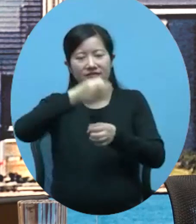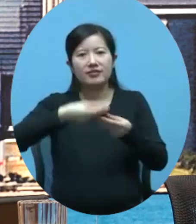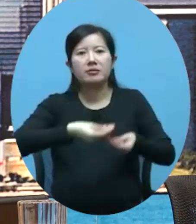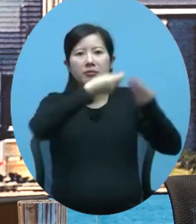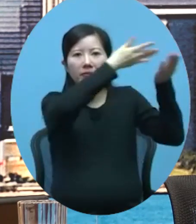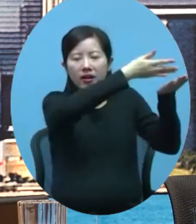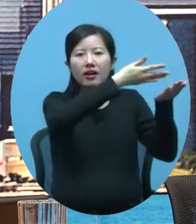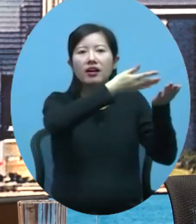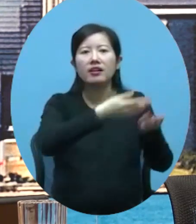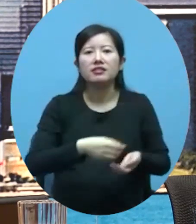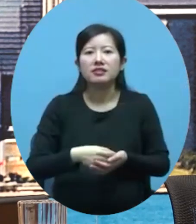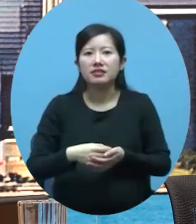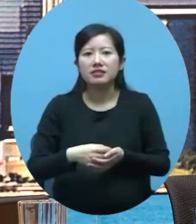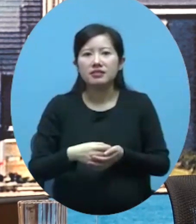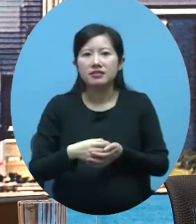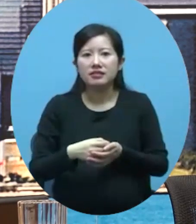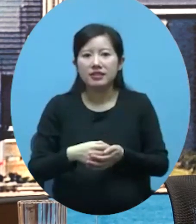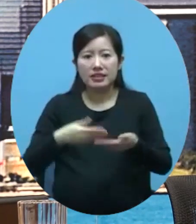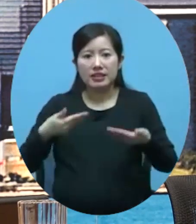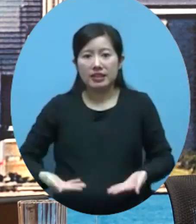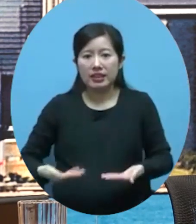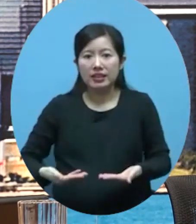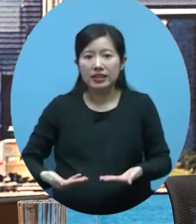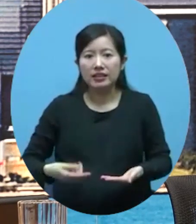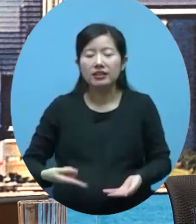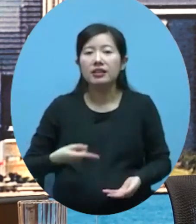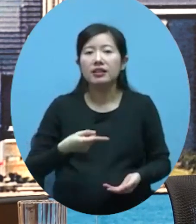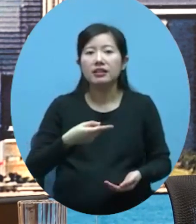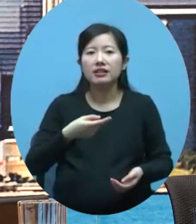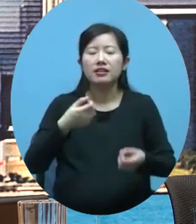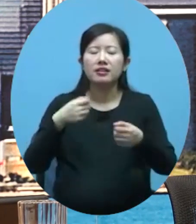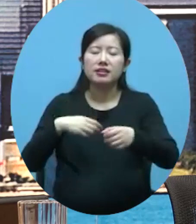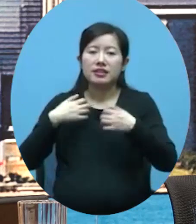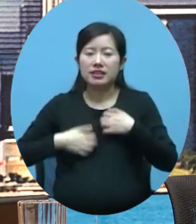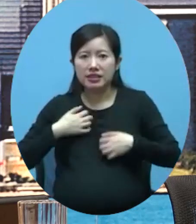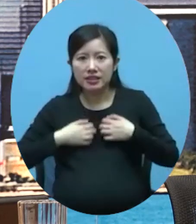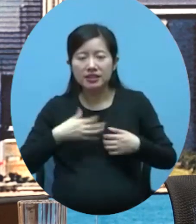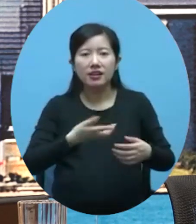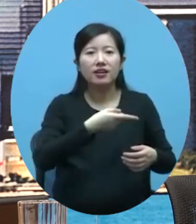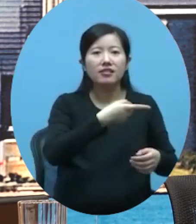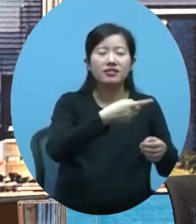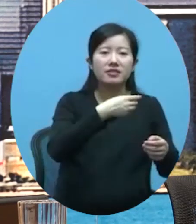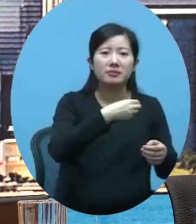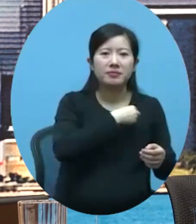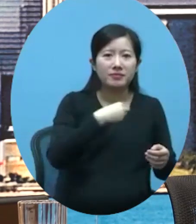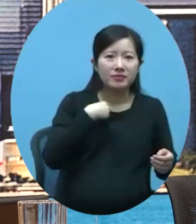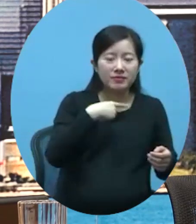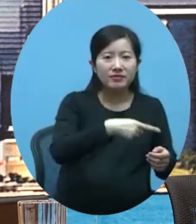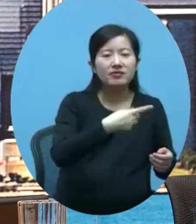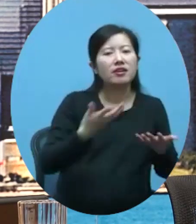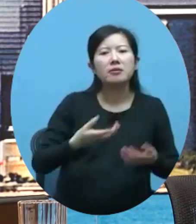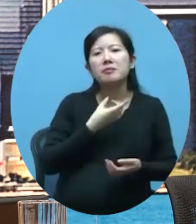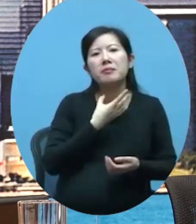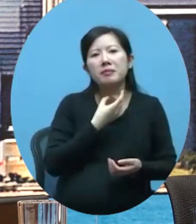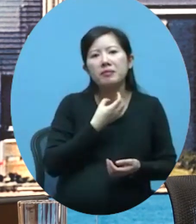這一分鐘下這一天是沒有一些在門診或者急症室的人士可以做這件事也都基於